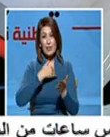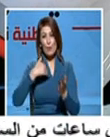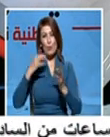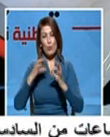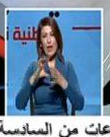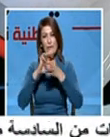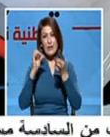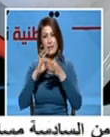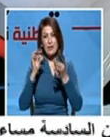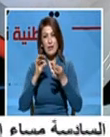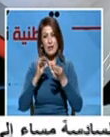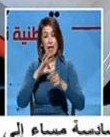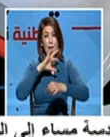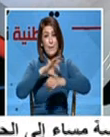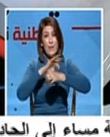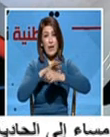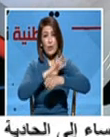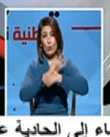مزيور. هل الكوفيد عمل